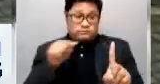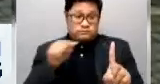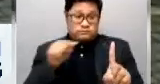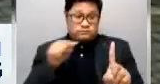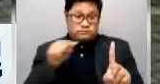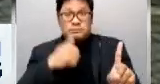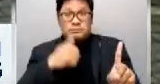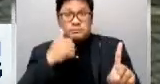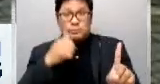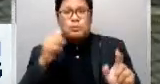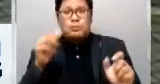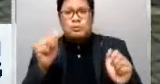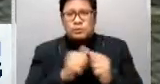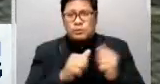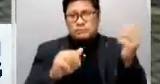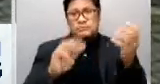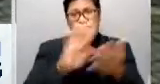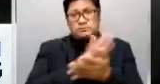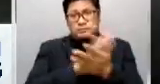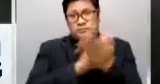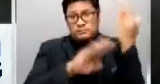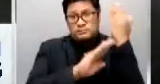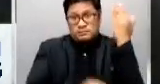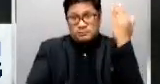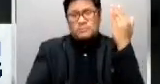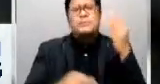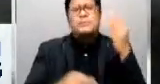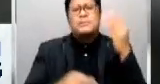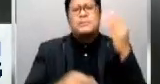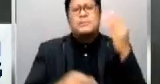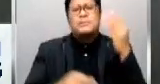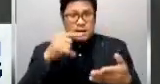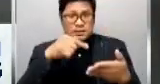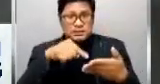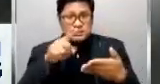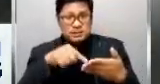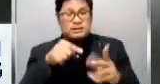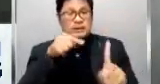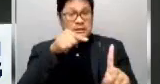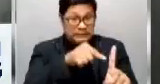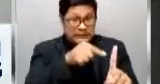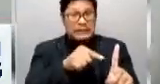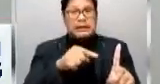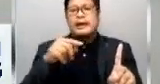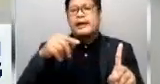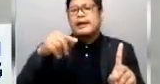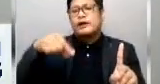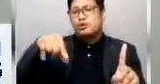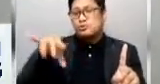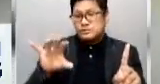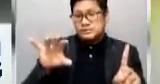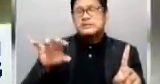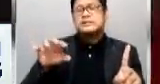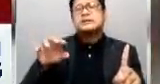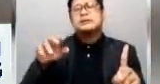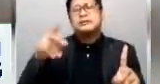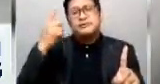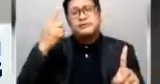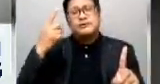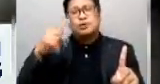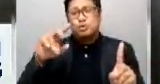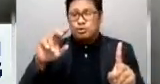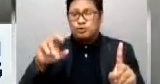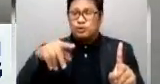bag. Lumalabas sa investigasyon ng NBI, asset umano ito ng Quezon City District Special Operations Unit o DSOU. Kita